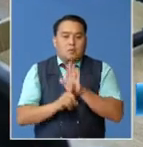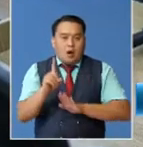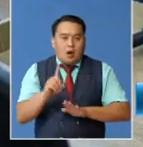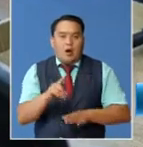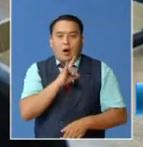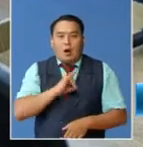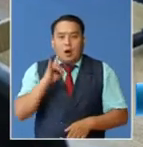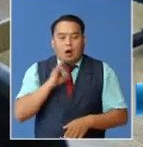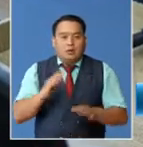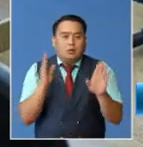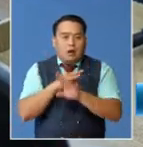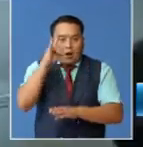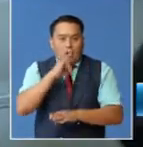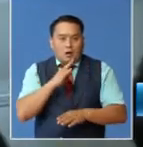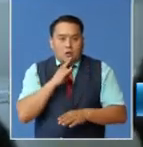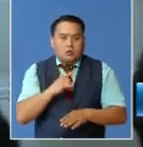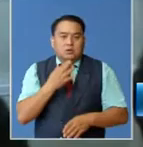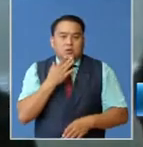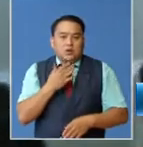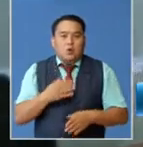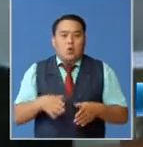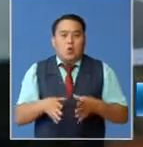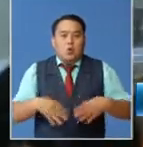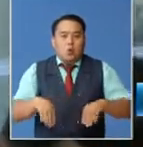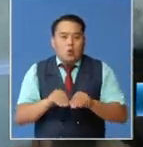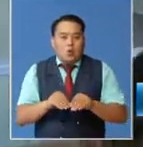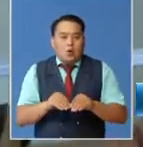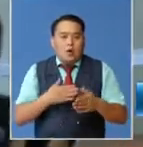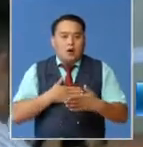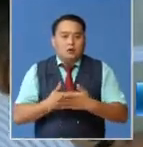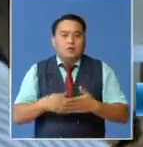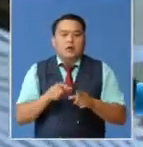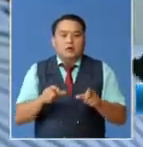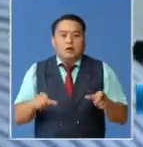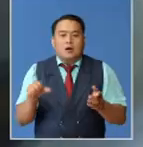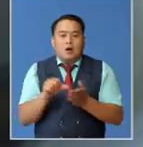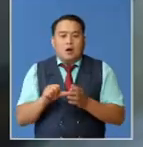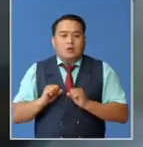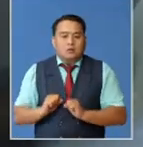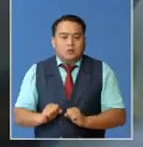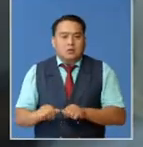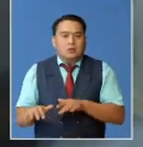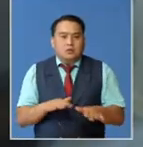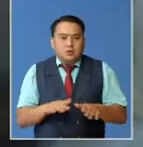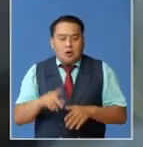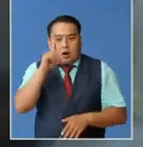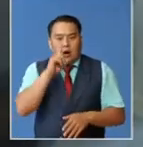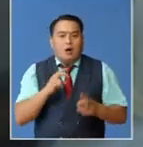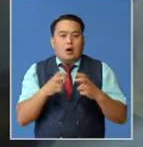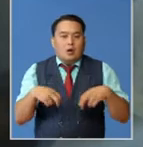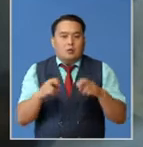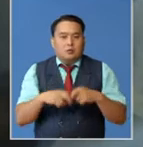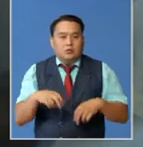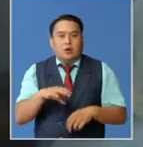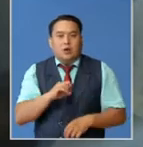Бейшара ананың тағдырына қазақстандық және шетелдік қоғамдық ұйымдар мен белсенді азаматтар араласты. Істі айға жуық қараған судья